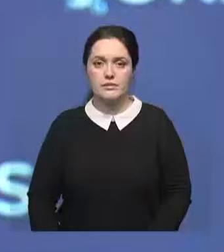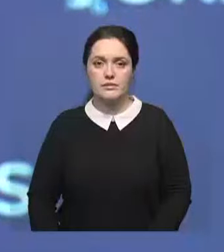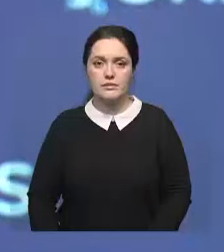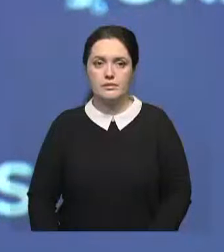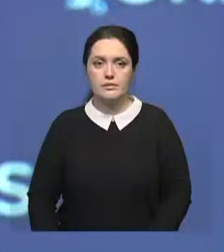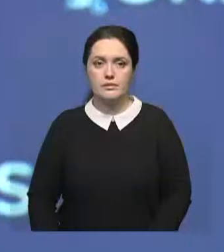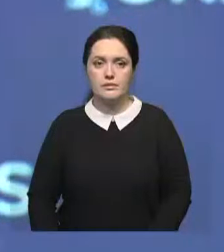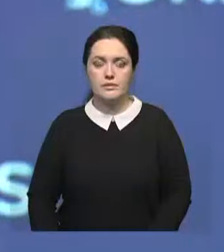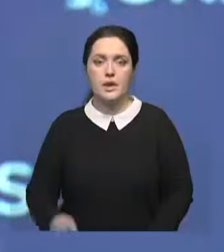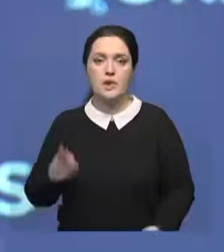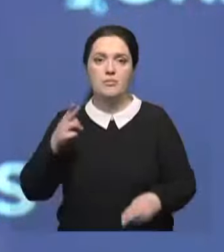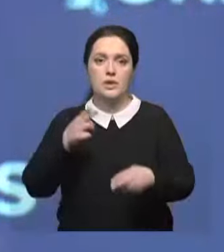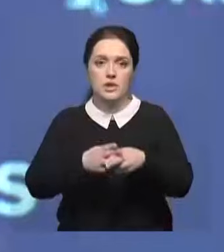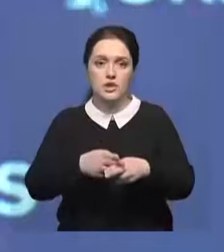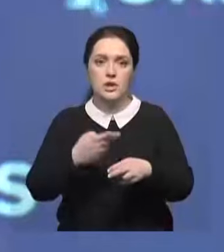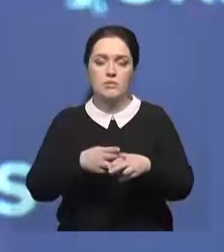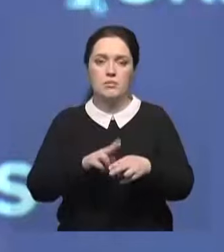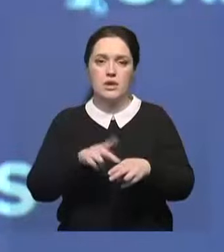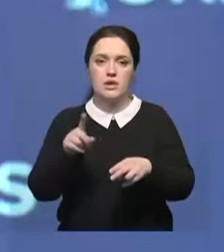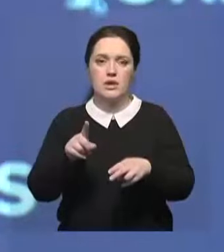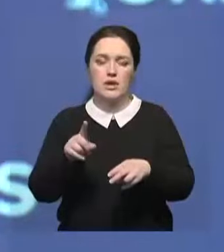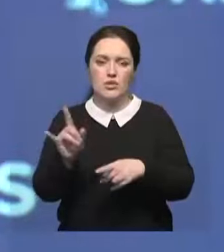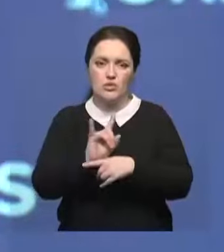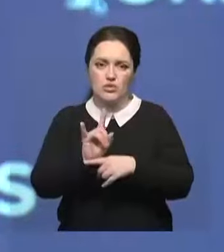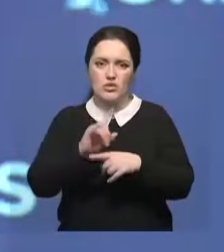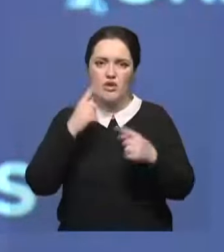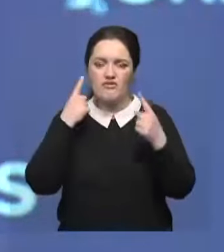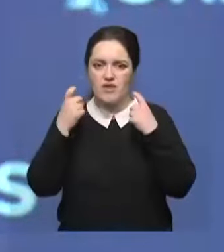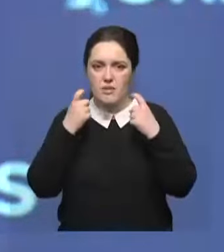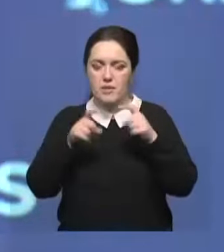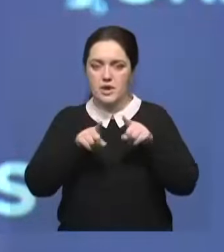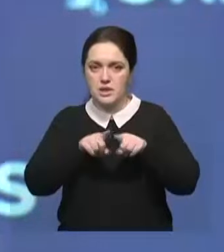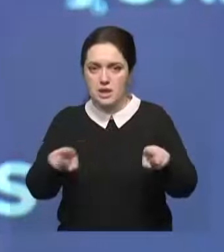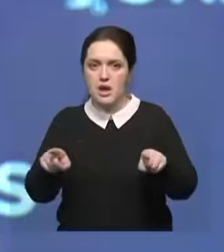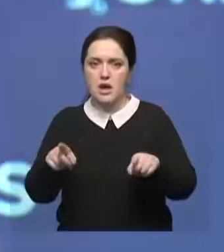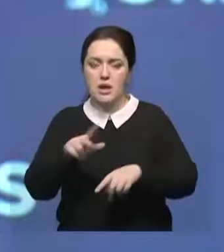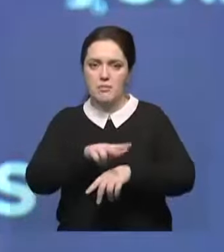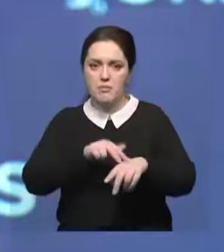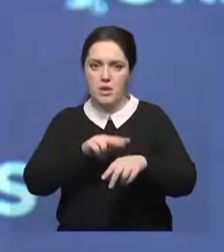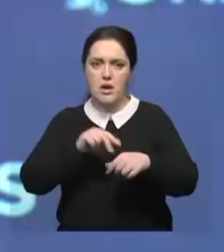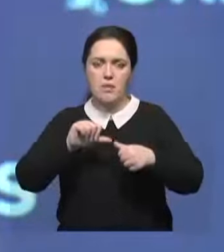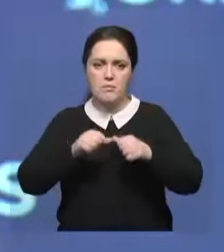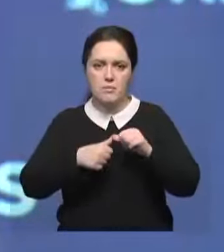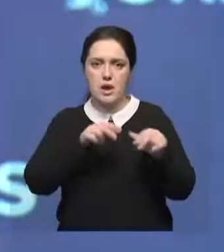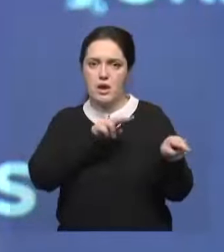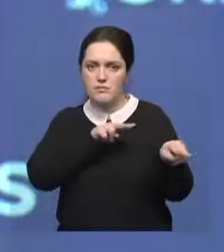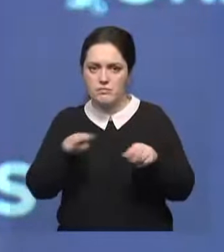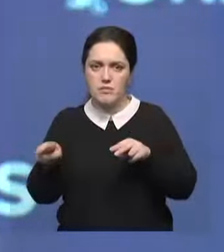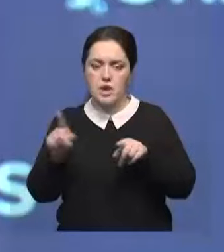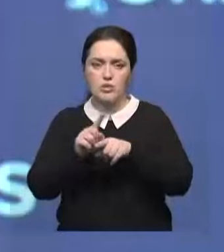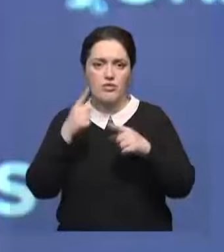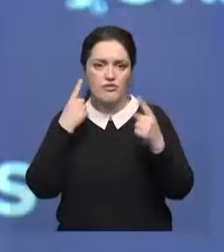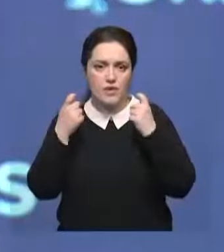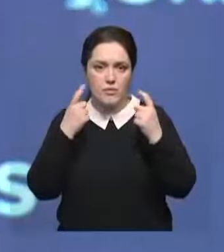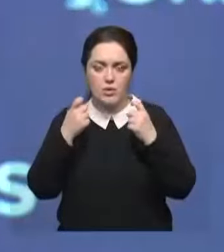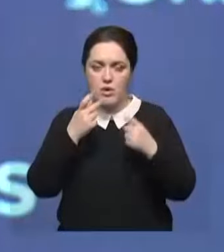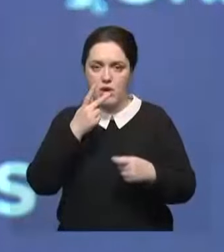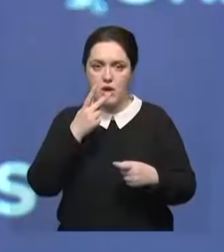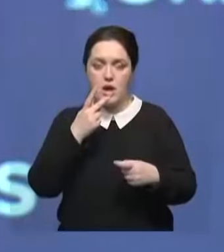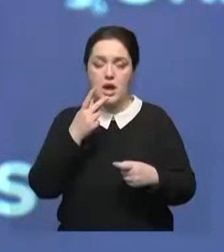В целях предотвращения распространения ложной информации органами внутренних дел идет постоянный мониторинг информационного